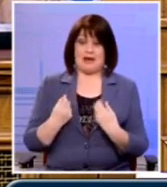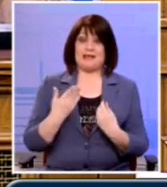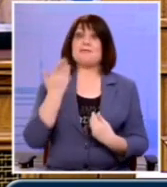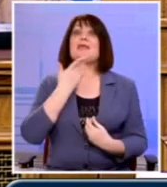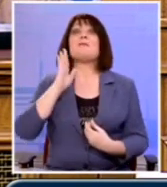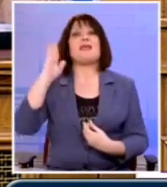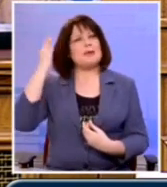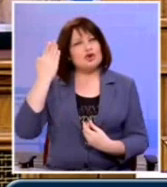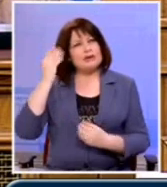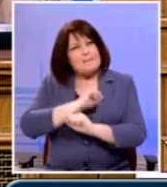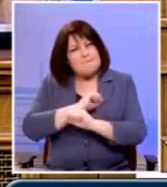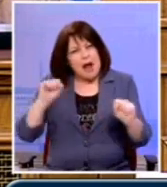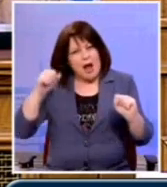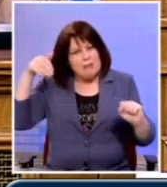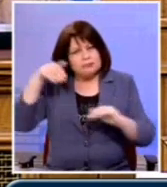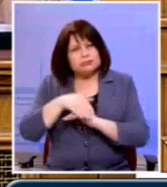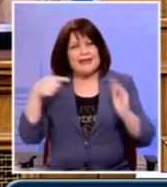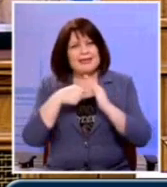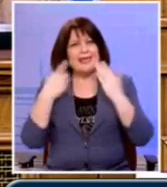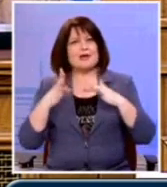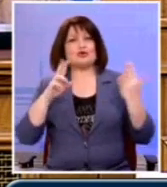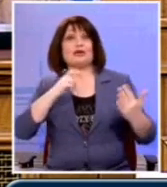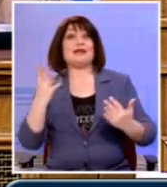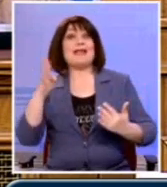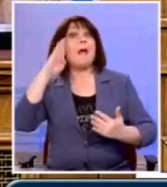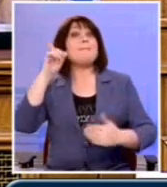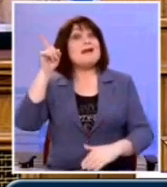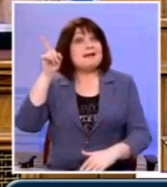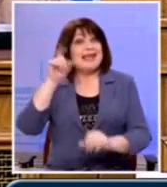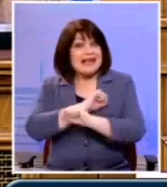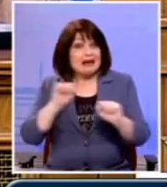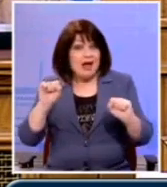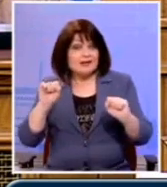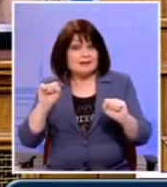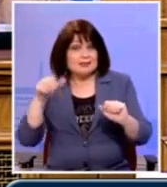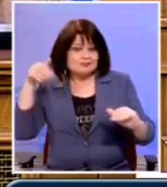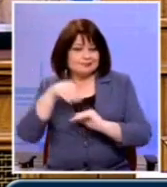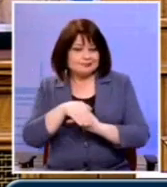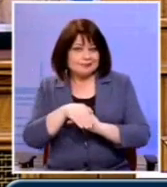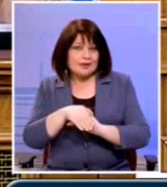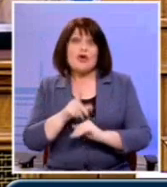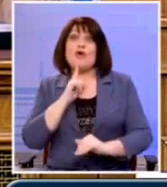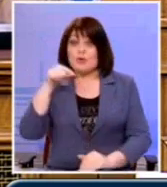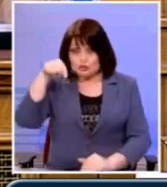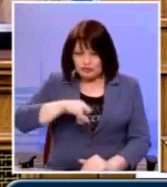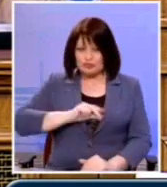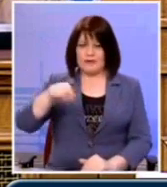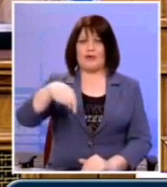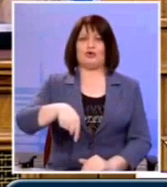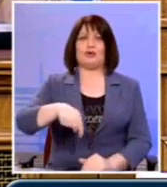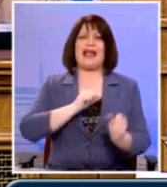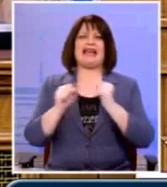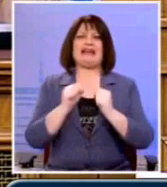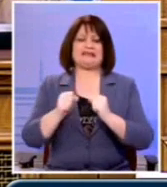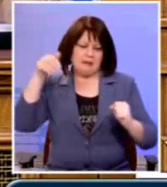1929. Το 1929 της δικής μας γενιάς, το 2008, δημιούργησε κρατασμούς που ακριβώς όπως το 1929, ποια ήταν η